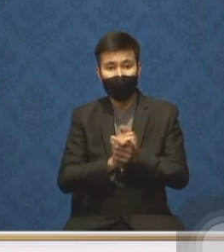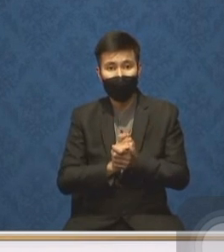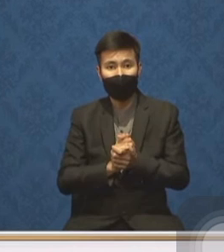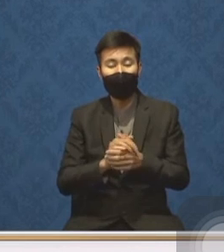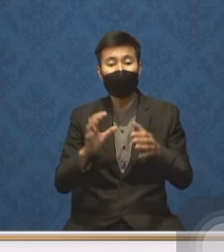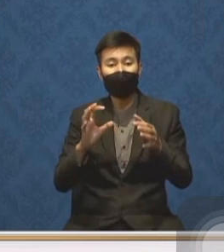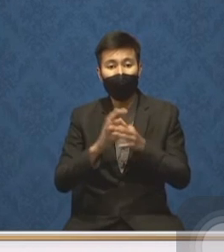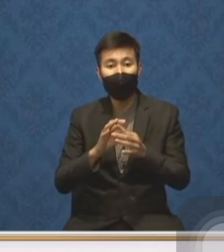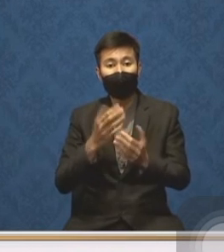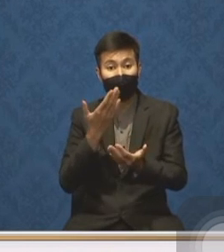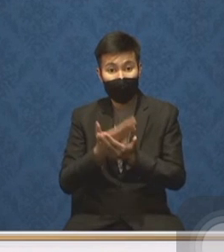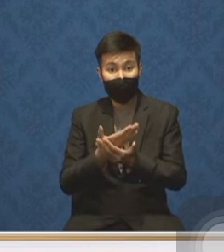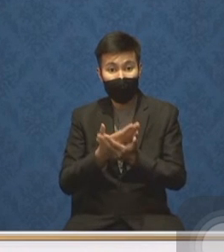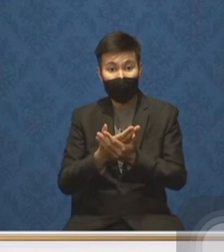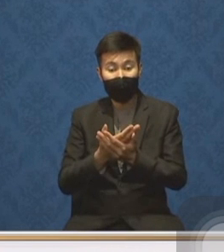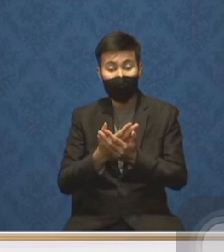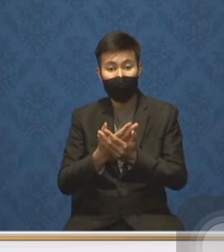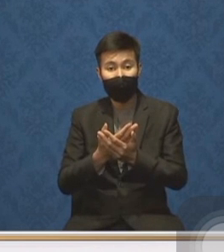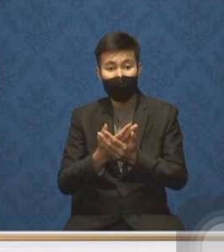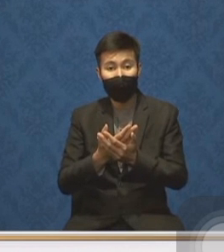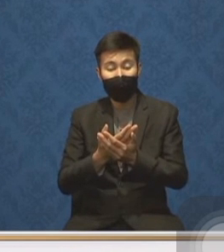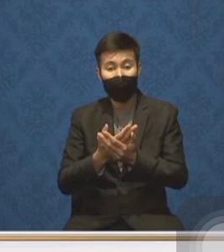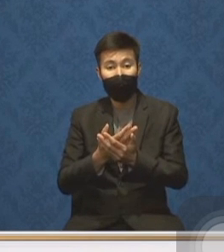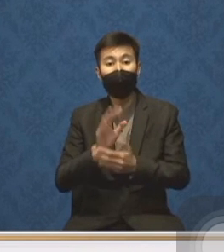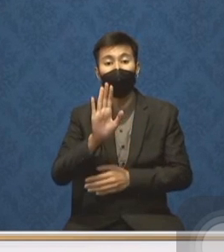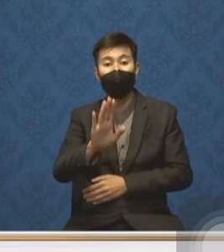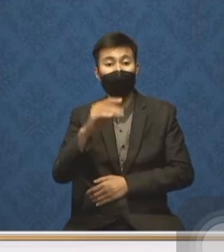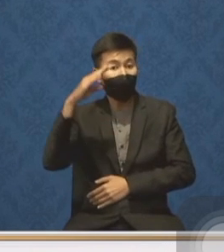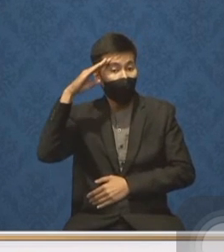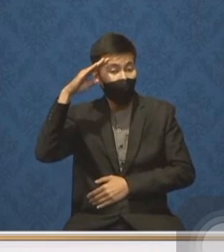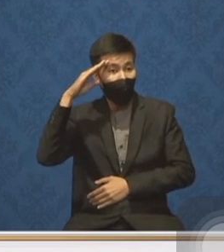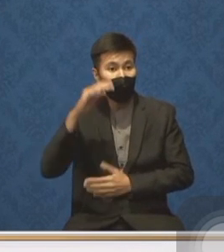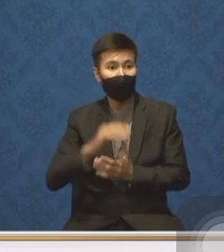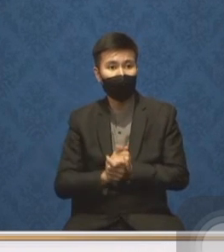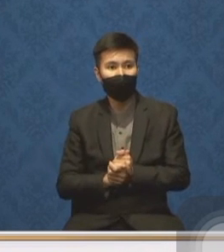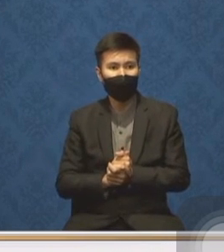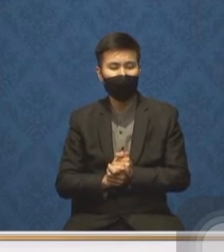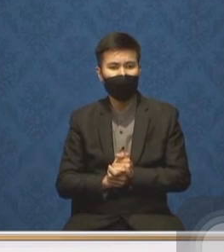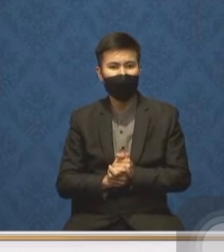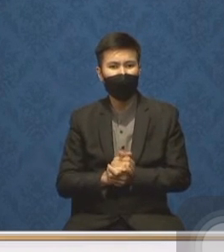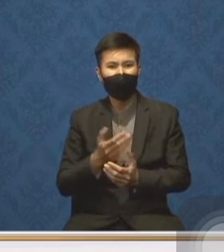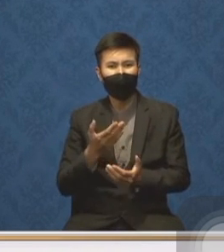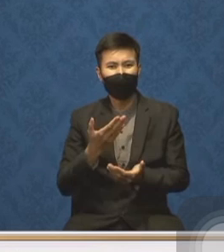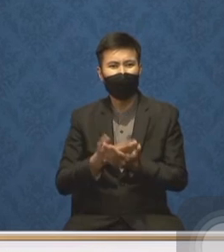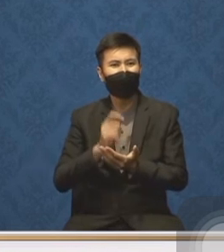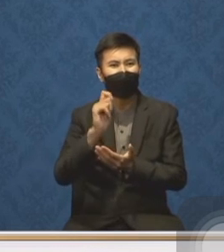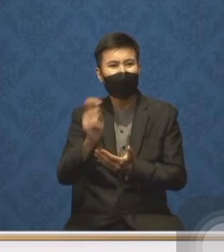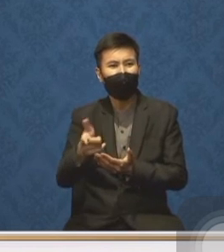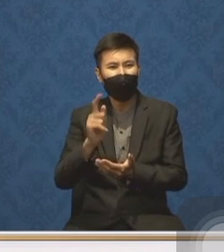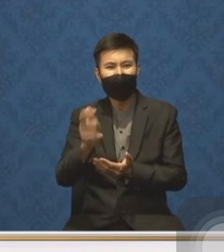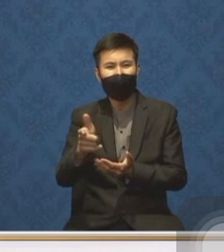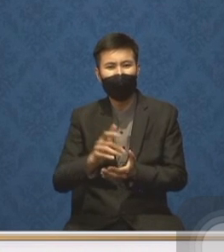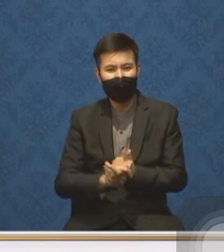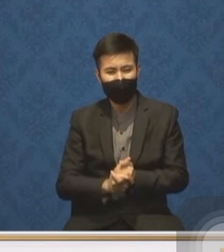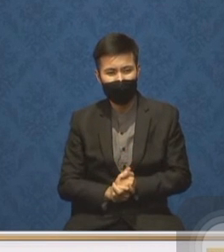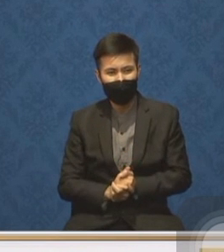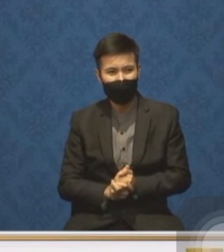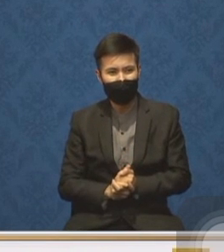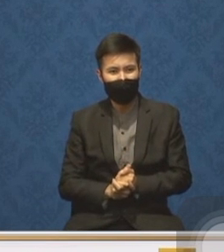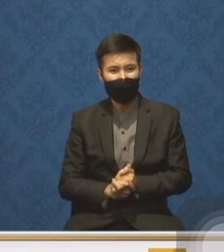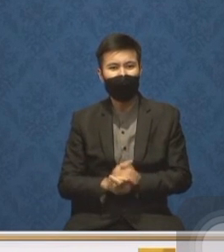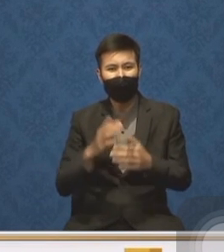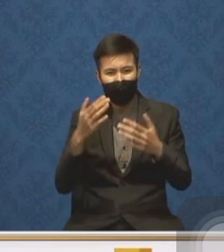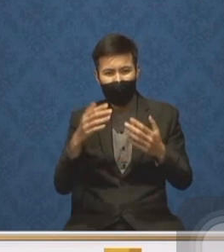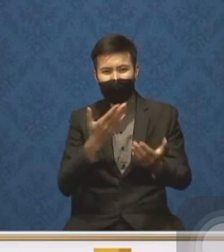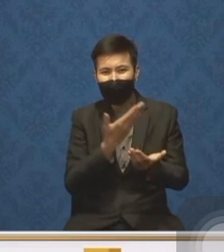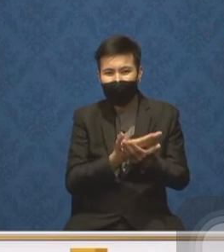ครับงบเกือบ 200,000 ล้านบาทเนี่ยนะครับเป็นงบที่ฟุ่มเฟือยสุรุ่ยสุร่ายแล้วก็งบที่ตรวจสอบไป